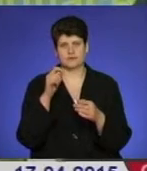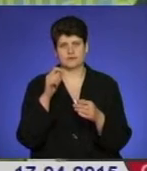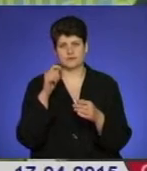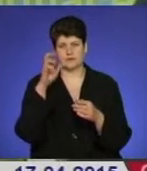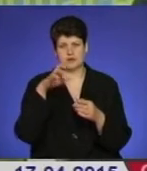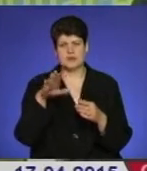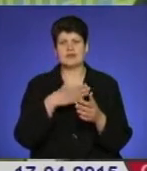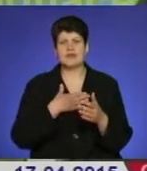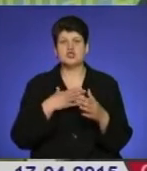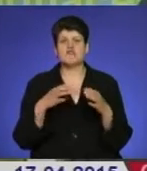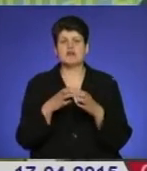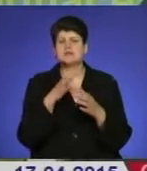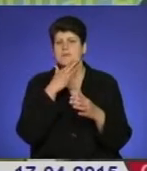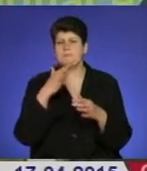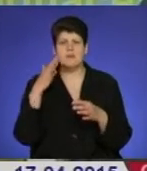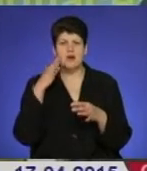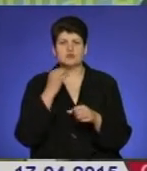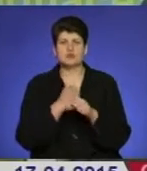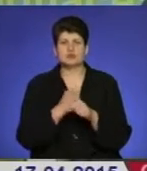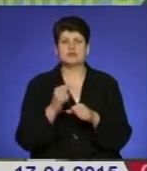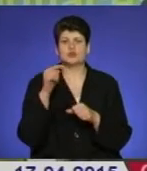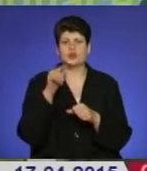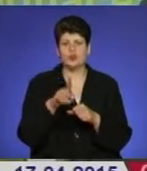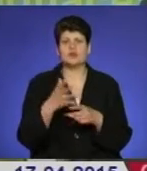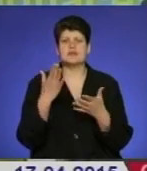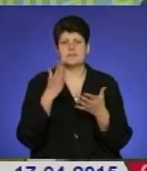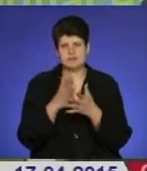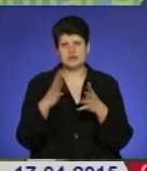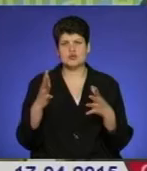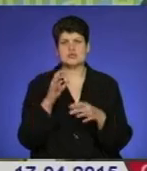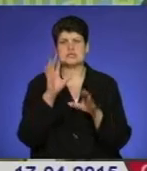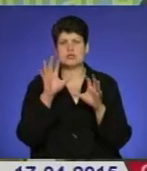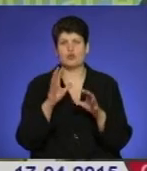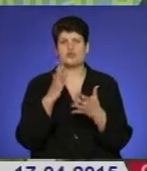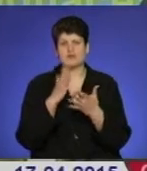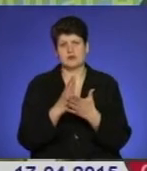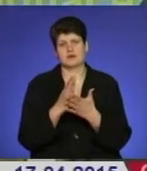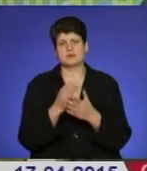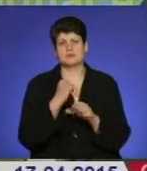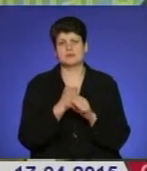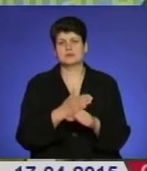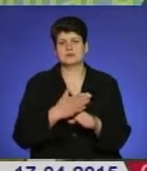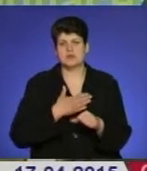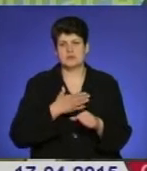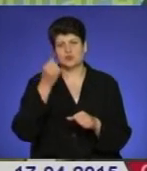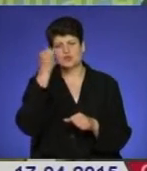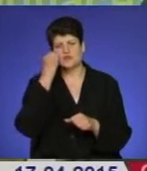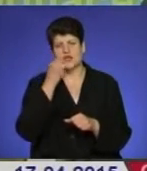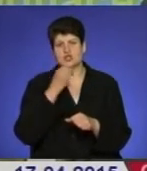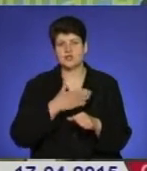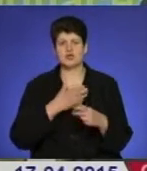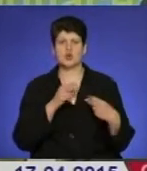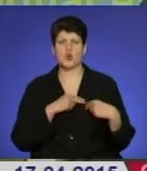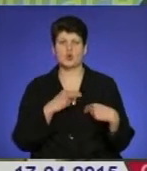багато приклалася до того, аби ці закони були прийняті, і більшість цих законів є продуктами саме роботи нашої фракції. Я дуже вдячний нашому колезі по фракції, це